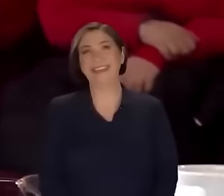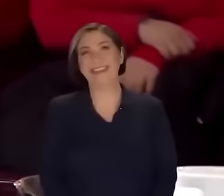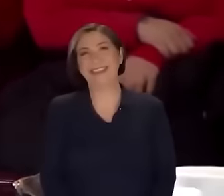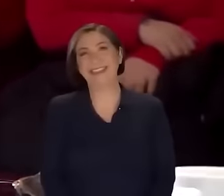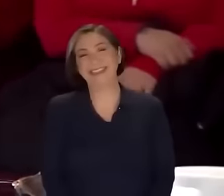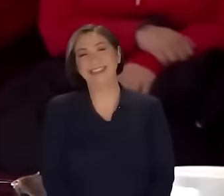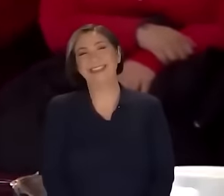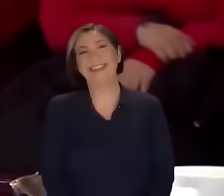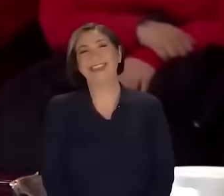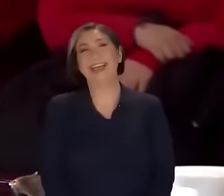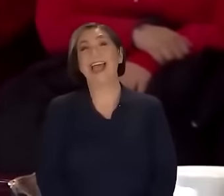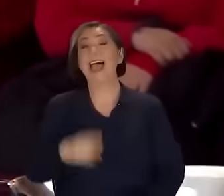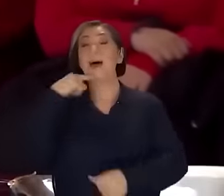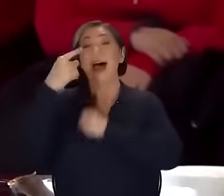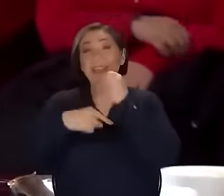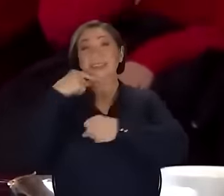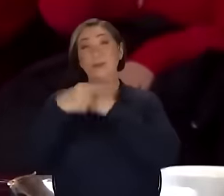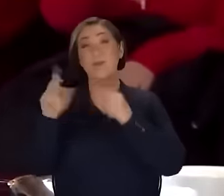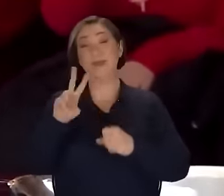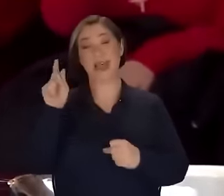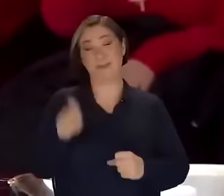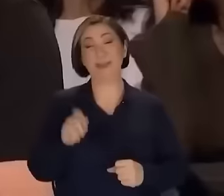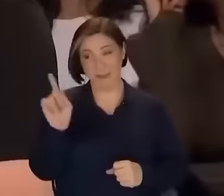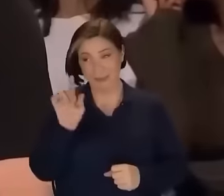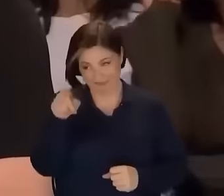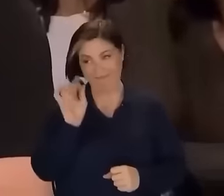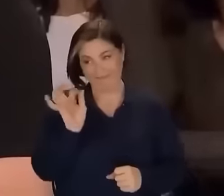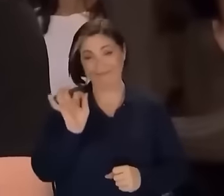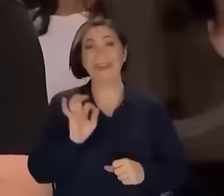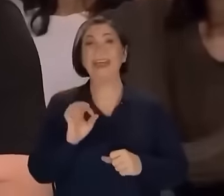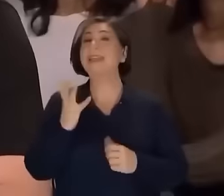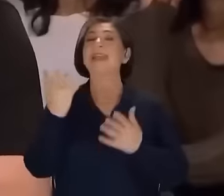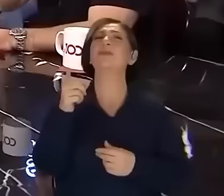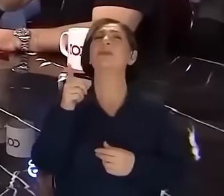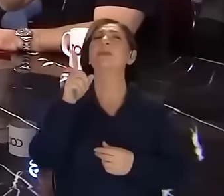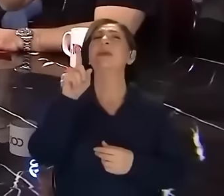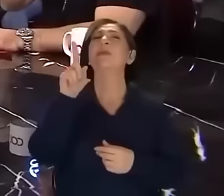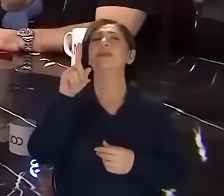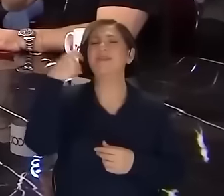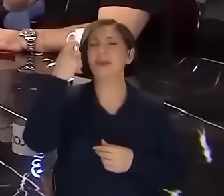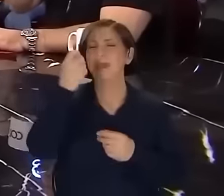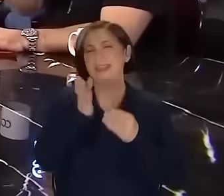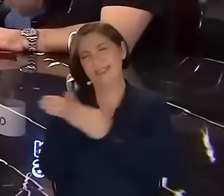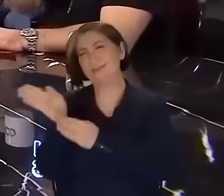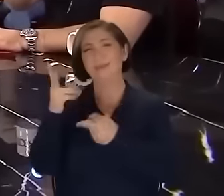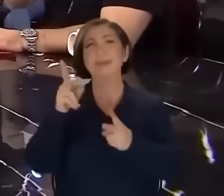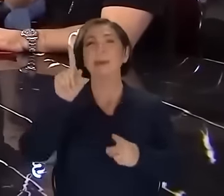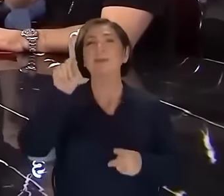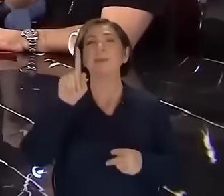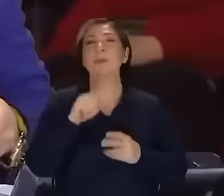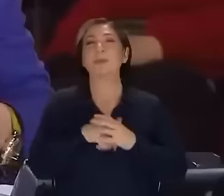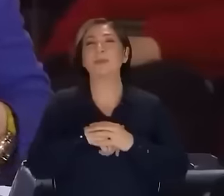Bu sene moda doğru. Diye ben de her yani. Her sene kendini moda yapacağım. Tabii ya. Canım. Ben de o çocukları takip ediyorum. Ne oldu bir dakika? Biraz filmden çıkabilir miyim? Estağfurullah